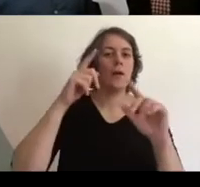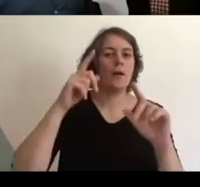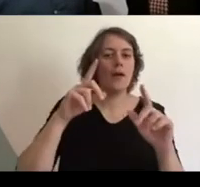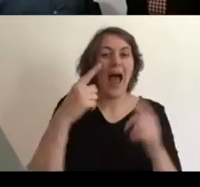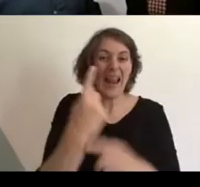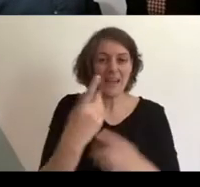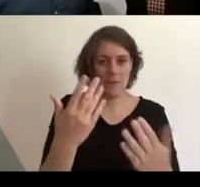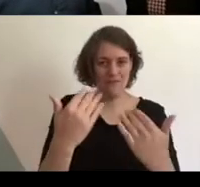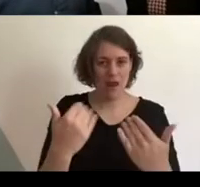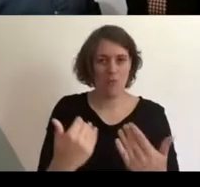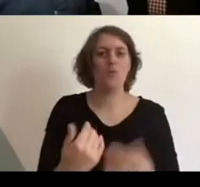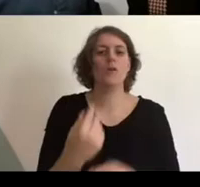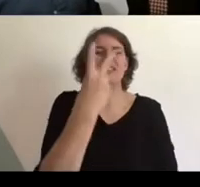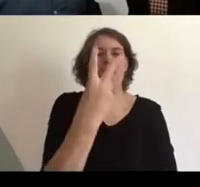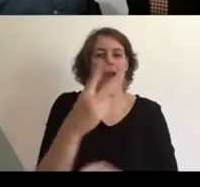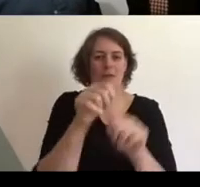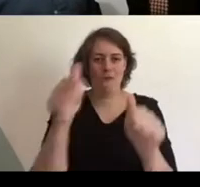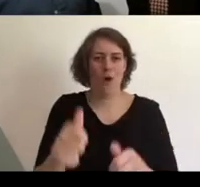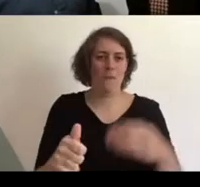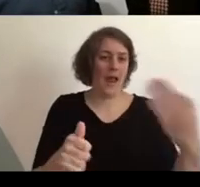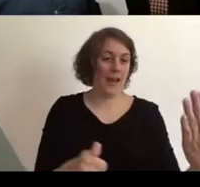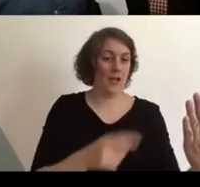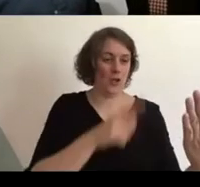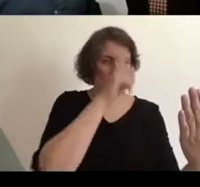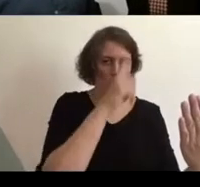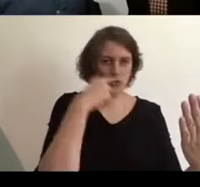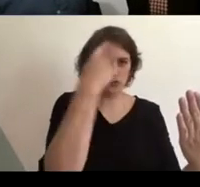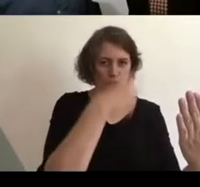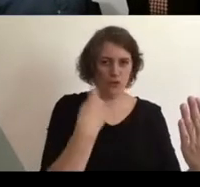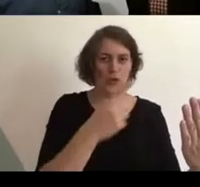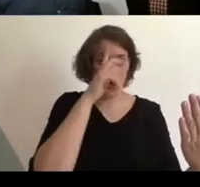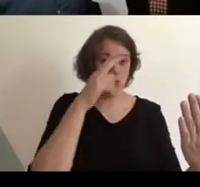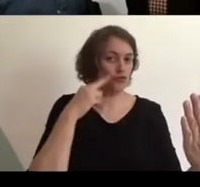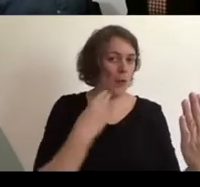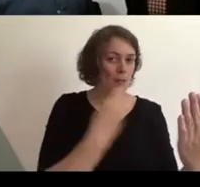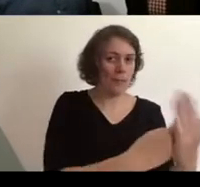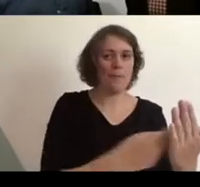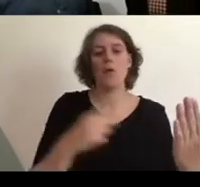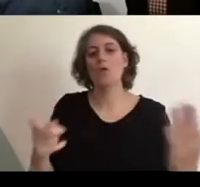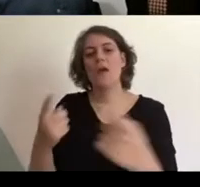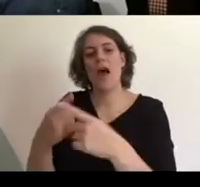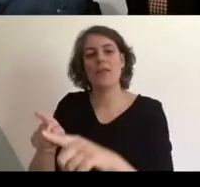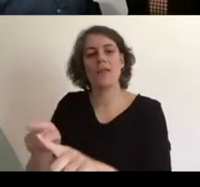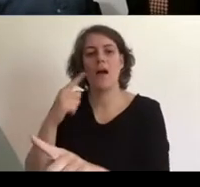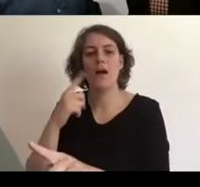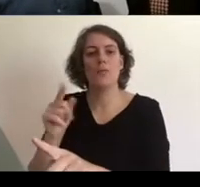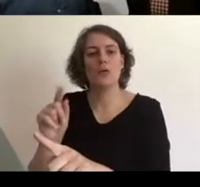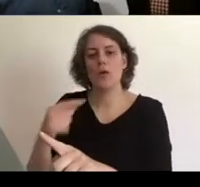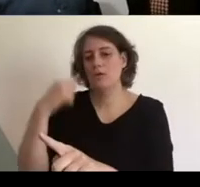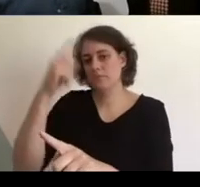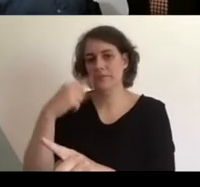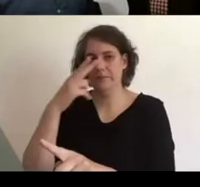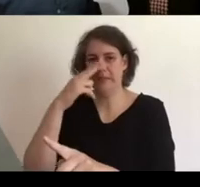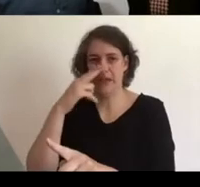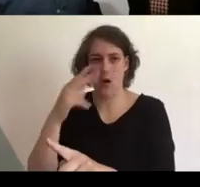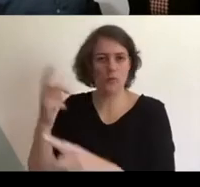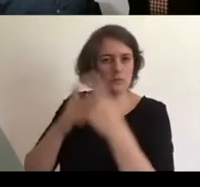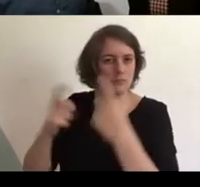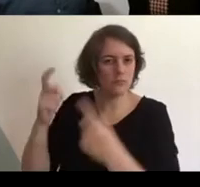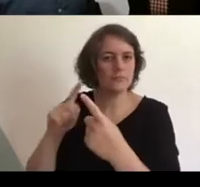raus, dass diejenigen, die von der sogenannten Norm abweichen, erst gar nicht zum Bewerbungsgespräch eingeladen